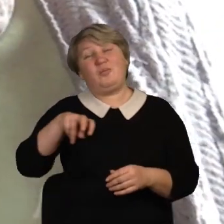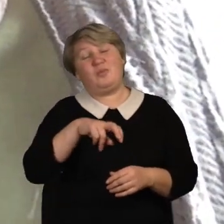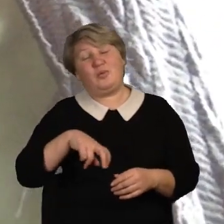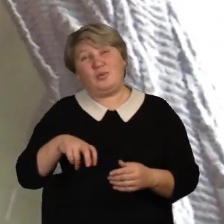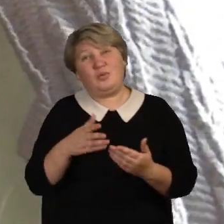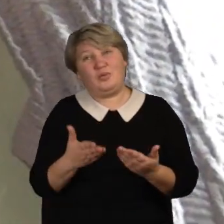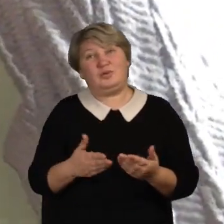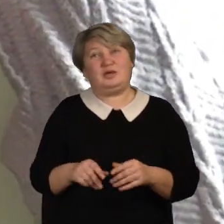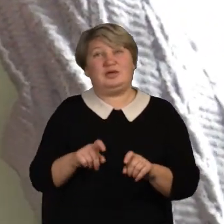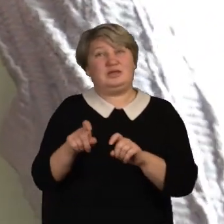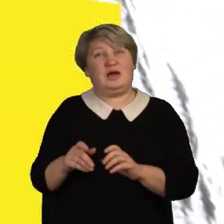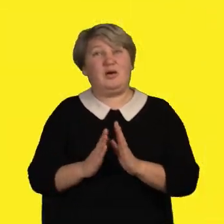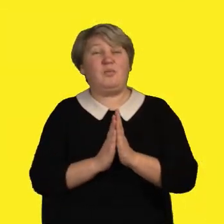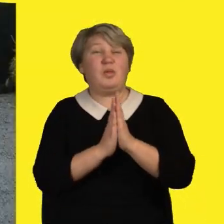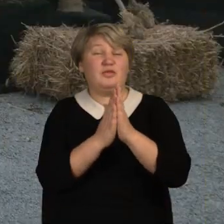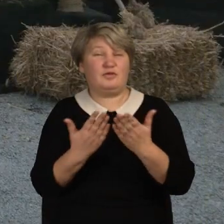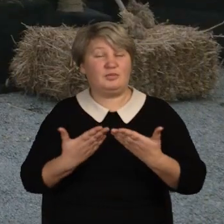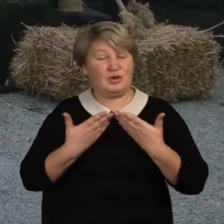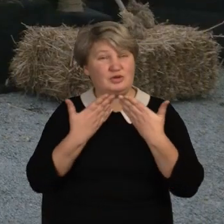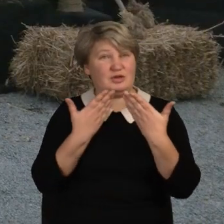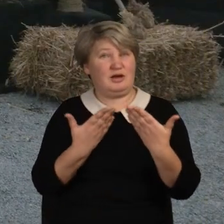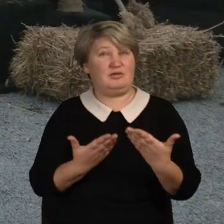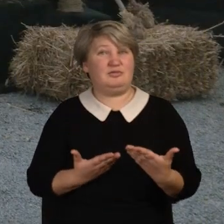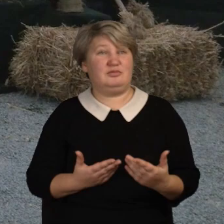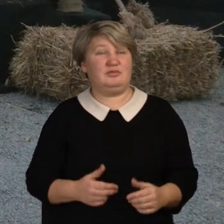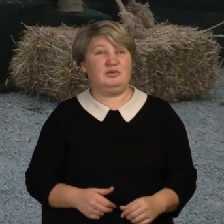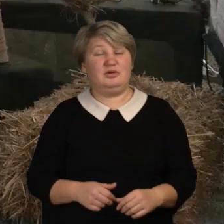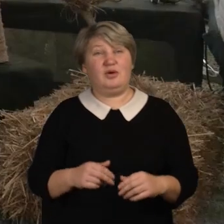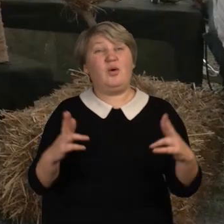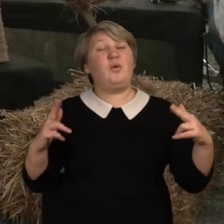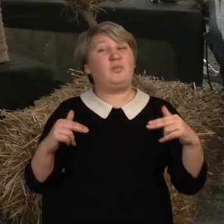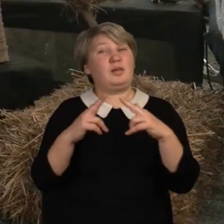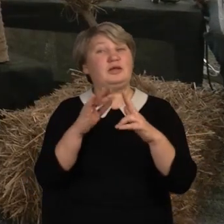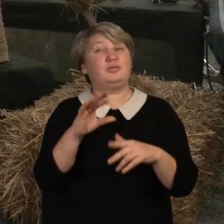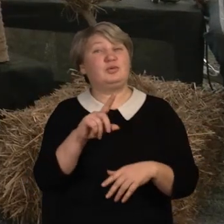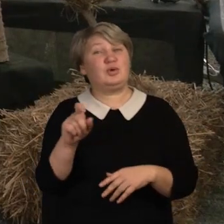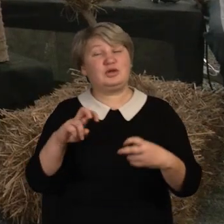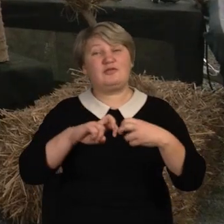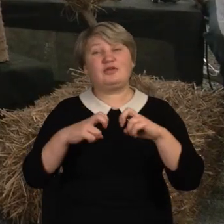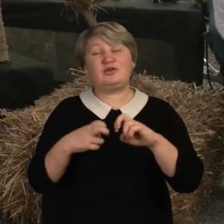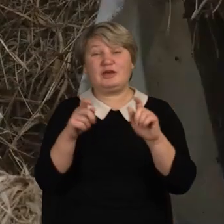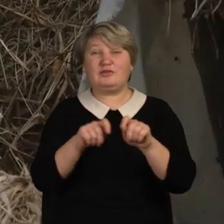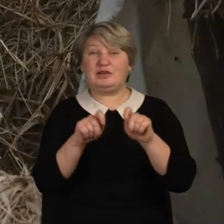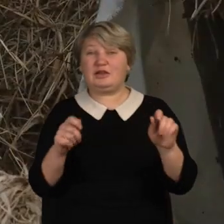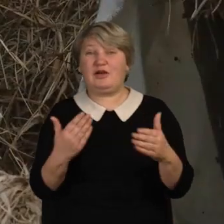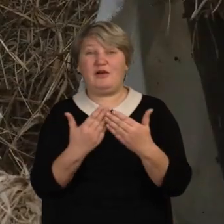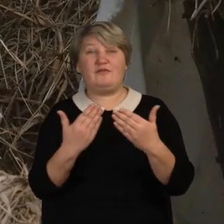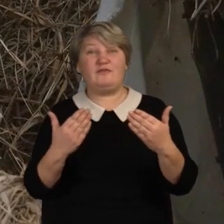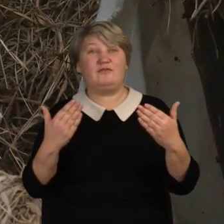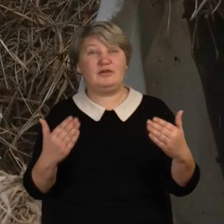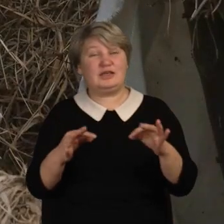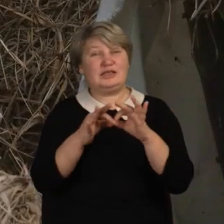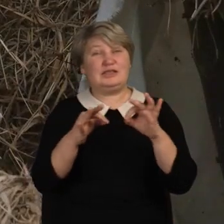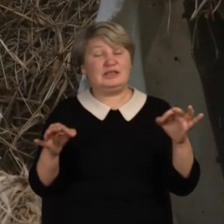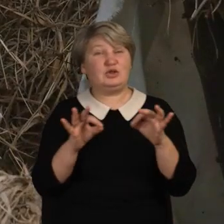сіду, молитви прочитаю. У палаці Потоцьких у Івано-Франківську відкрили виставку виробів із сіна та